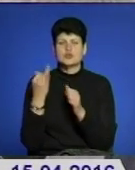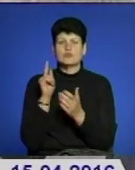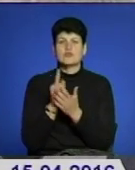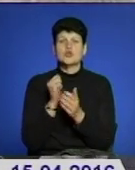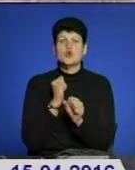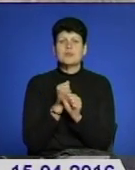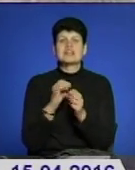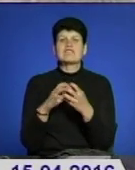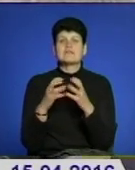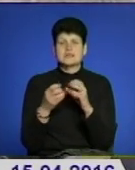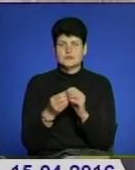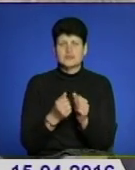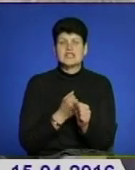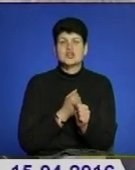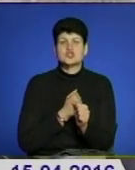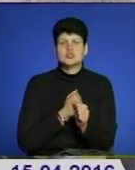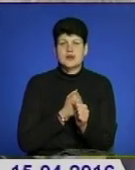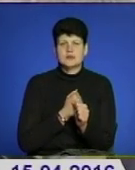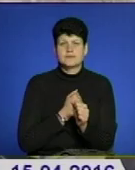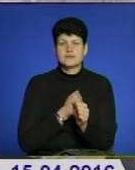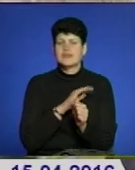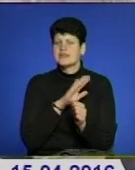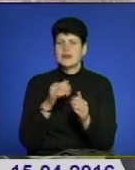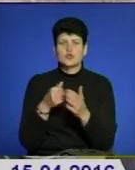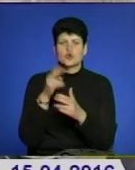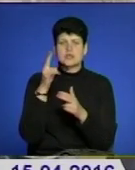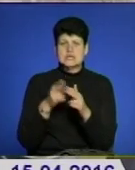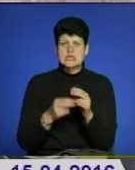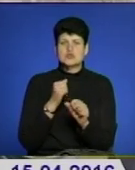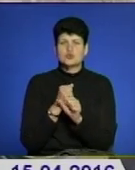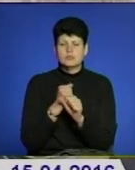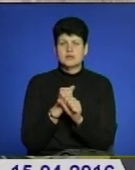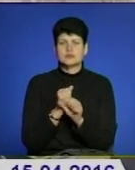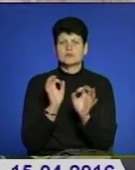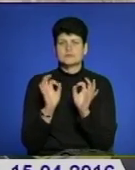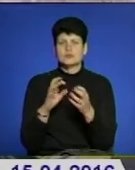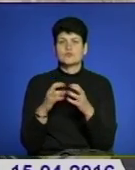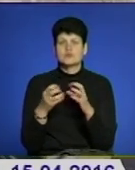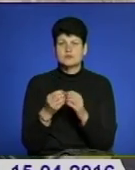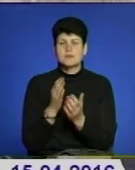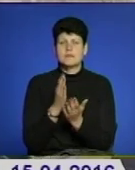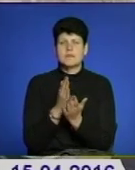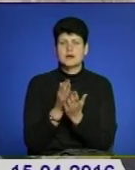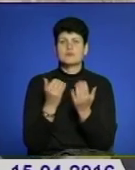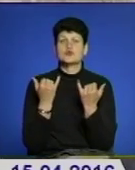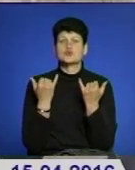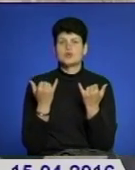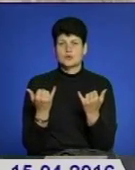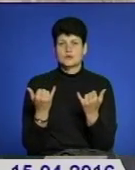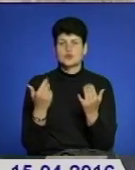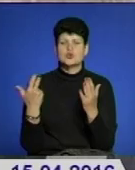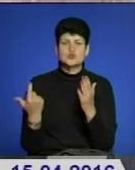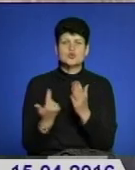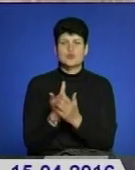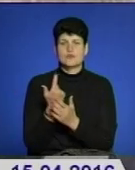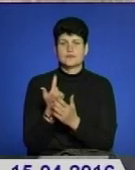висновки. На жаль, мабуть, ми не до кінця сьогодні зробили повноцінну висновку і маємо сьогодні, знову ж